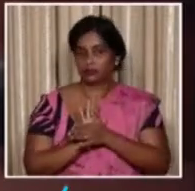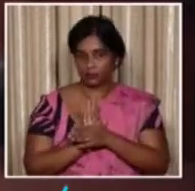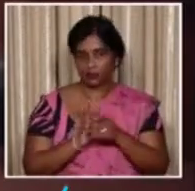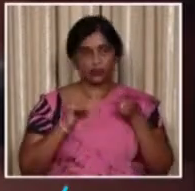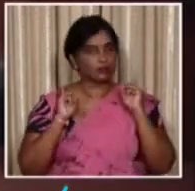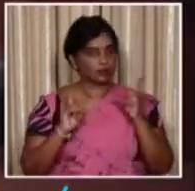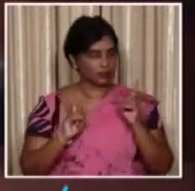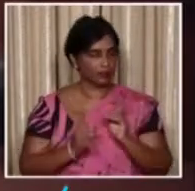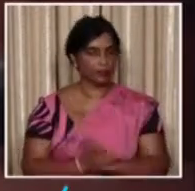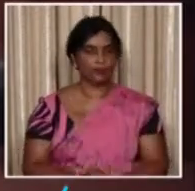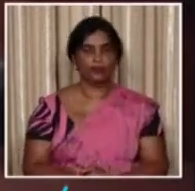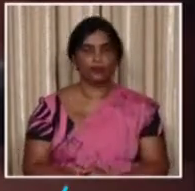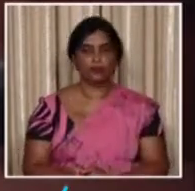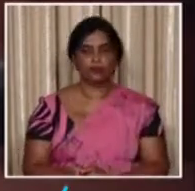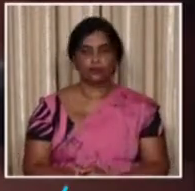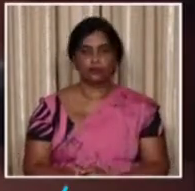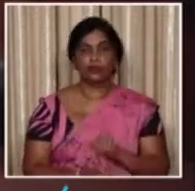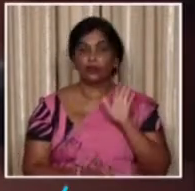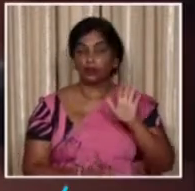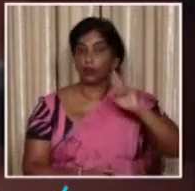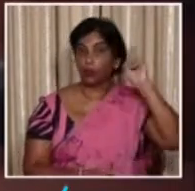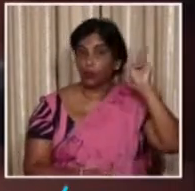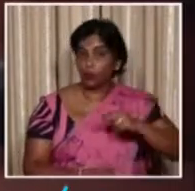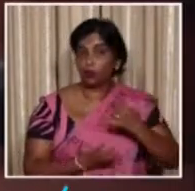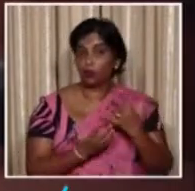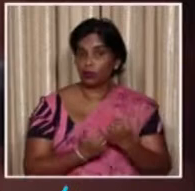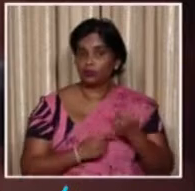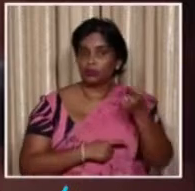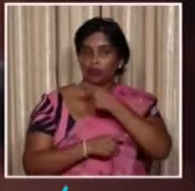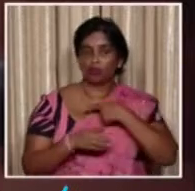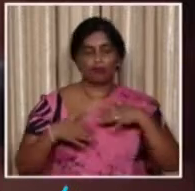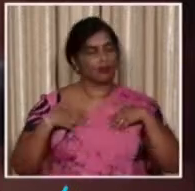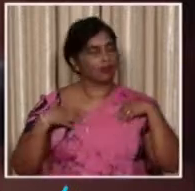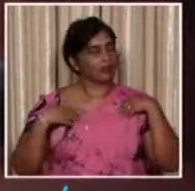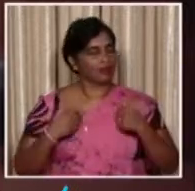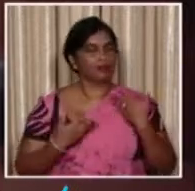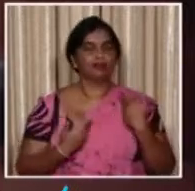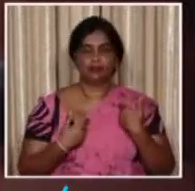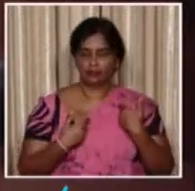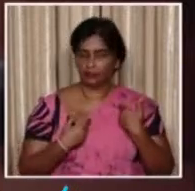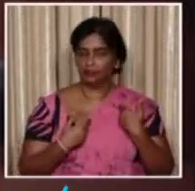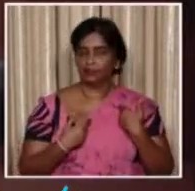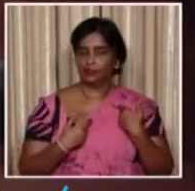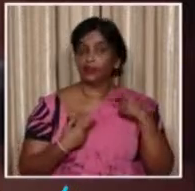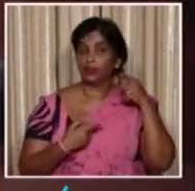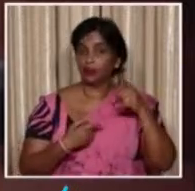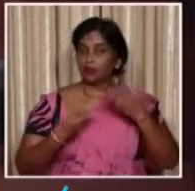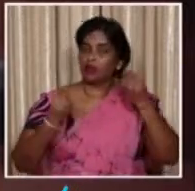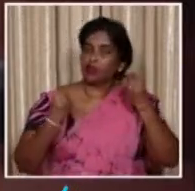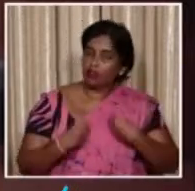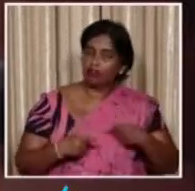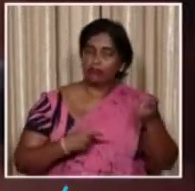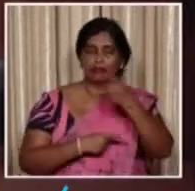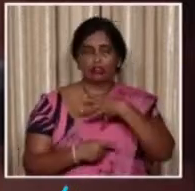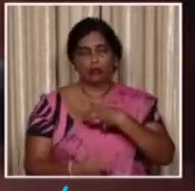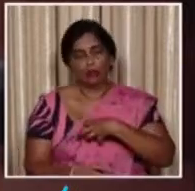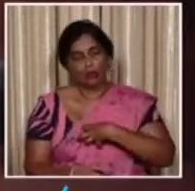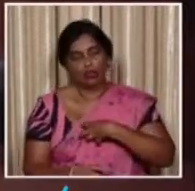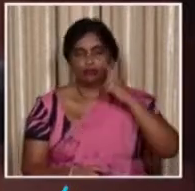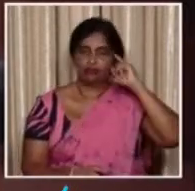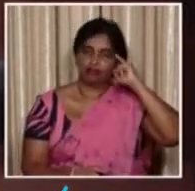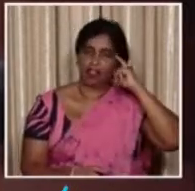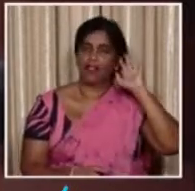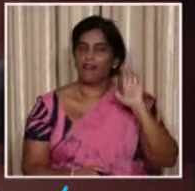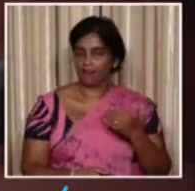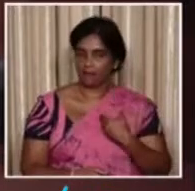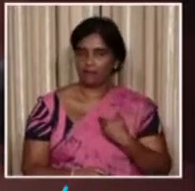क्रीडावक एहि जयग्रहणयन् अपि ओक्कोम एकट भुक्ति विदिनवा एहि पराजयन् अपि ओक्कोटम एकट कंपनयक् ऐति